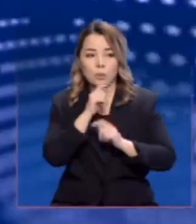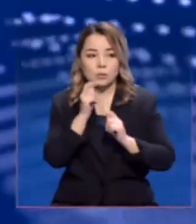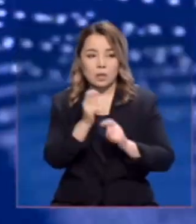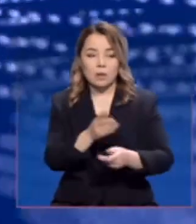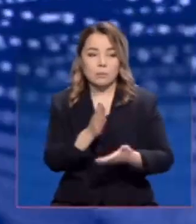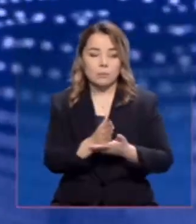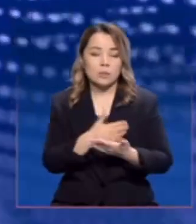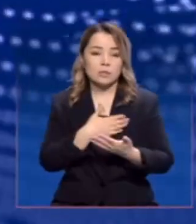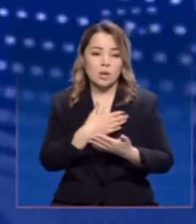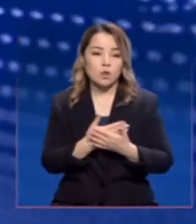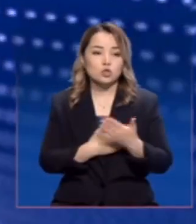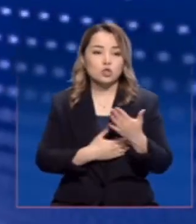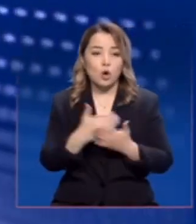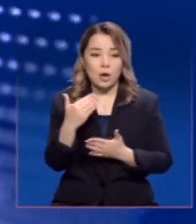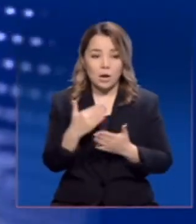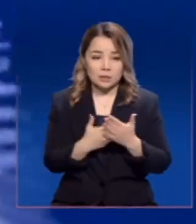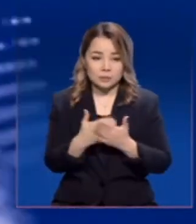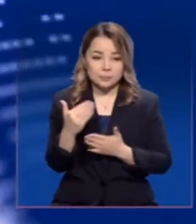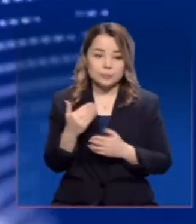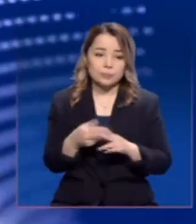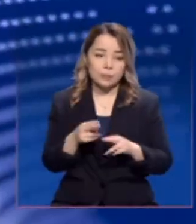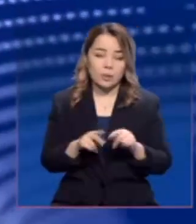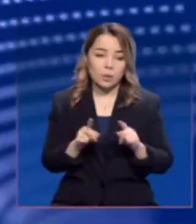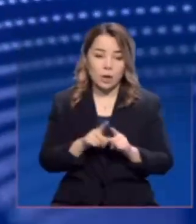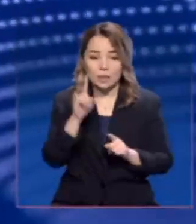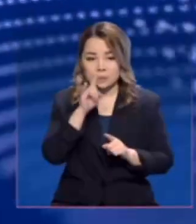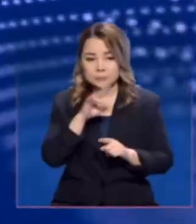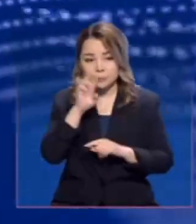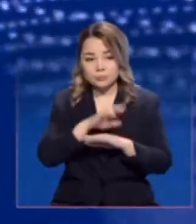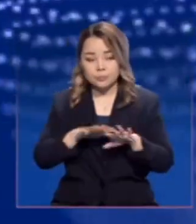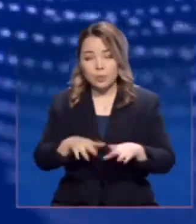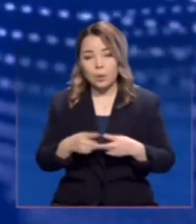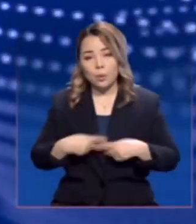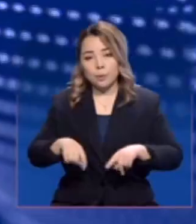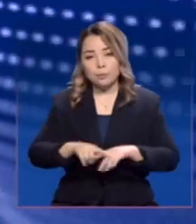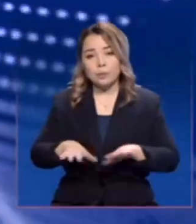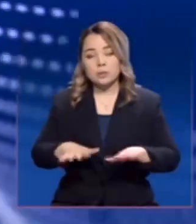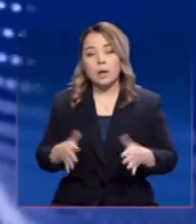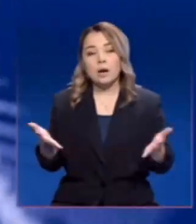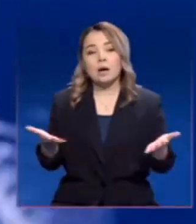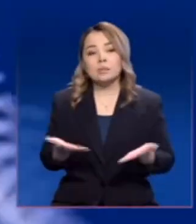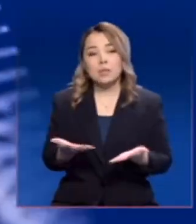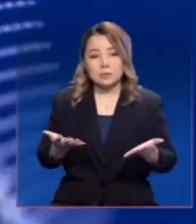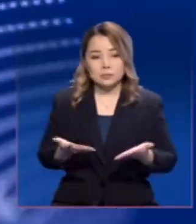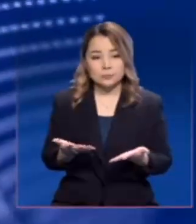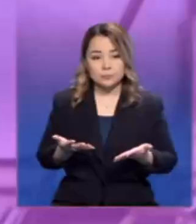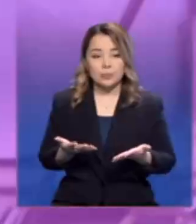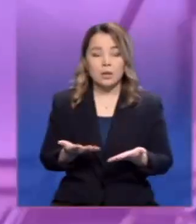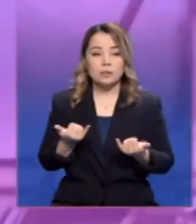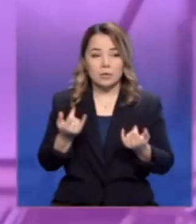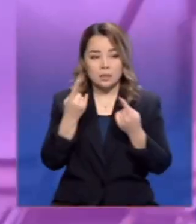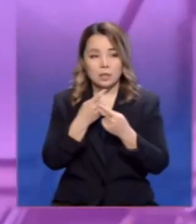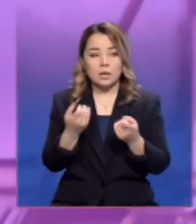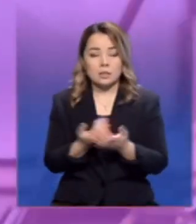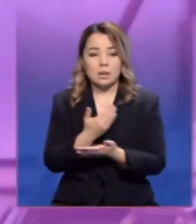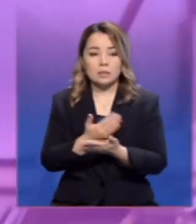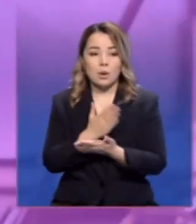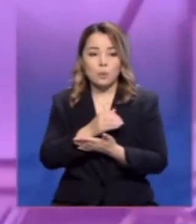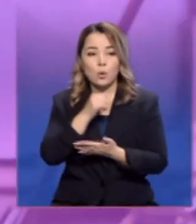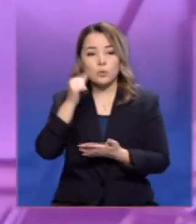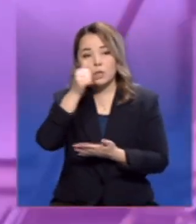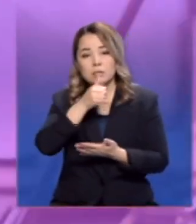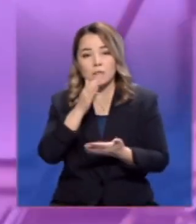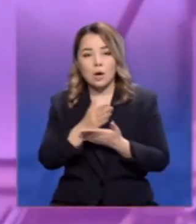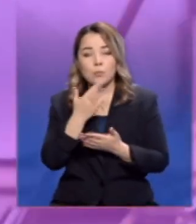алу ықтималдығы жоғары. Ал қазіргі қазақ елінің қоғамдағы орны қандай? Ресми мәліметке сенсек, өткен